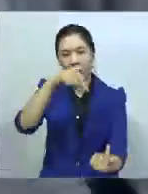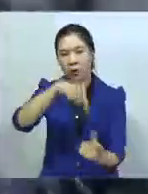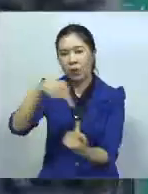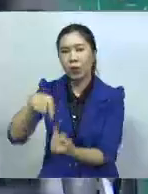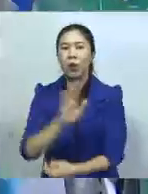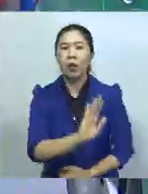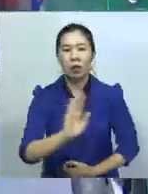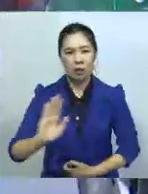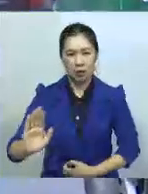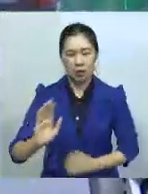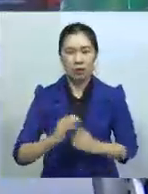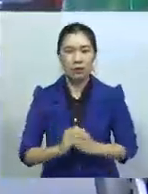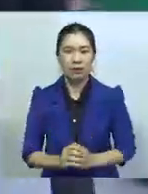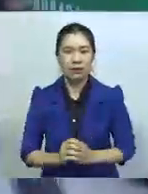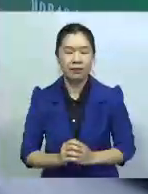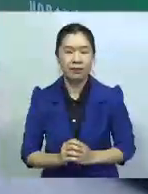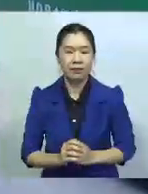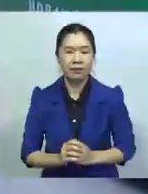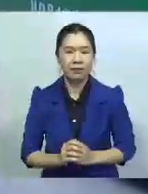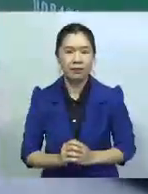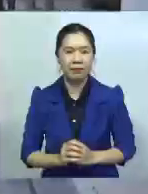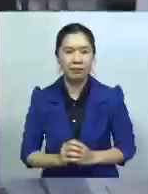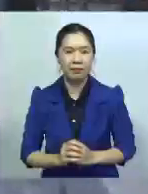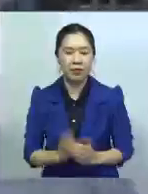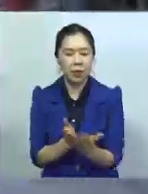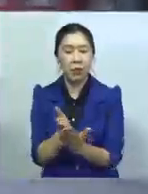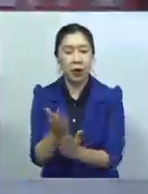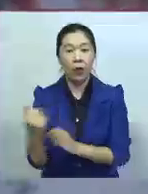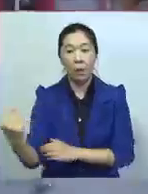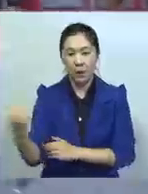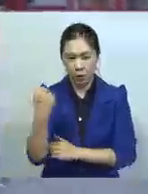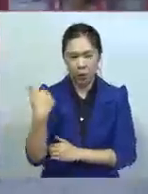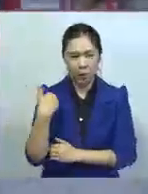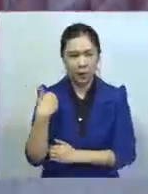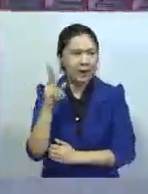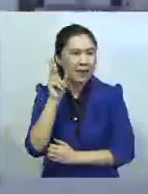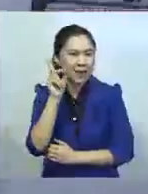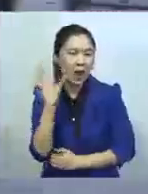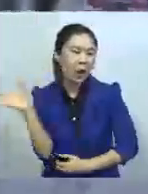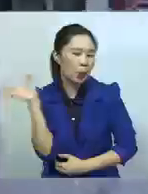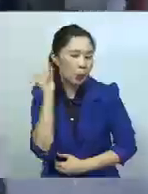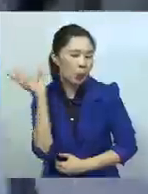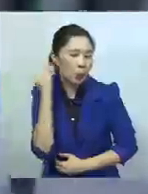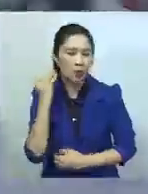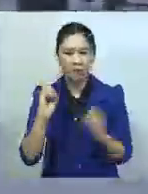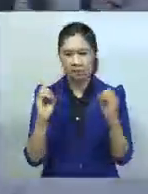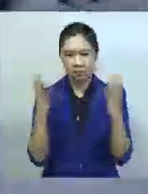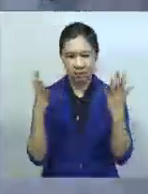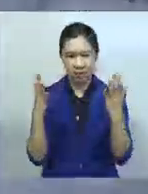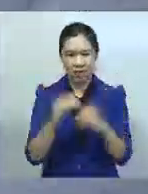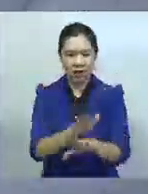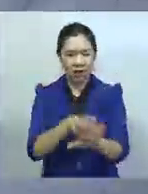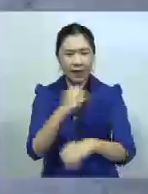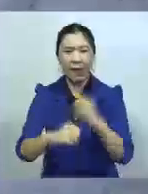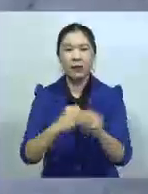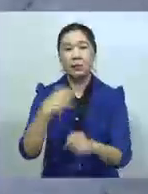ที่ส่วนด้านการข่าวค่ะยอมรับนะคะว่าฝ่ายความมั่นคงเนี่ยขาดแหล่งข่าวที่สำคัญมาตลอด10ปีค่ะก็อาจจ